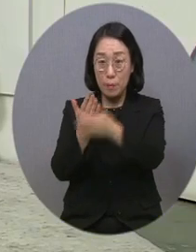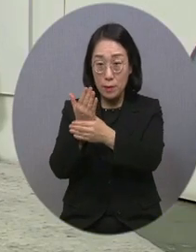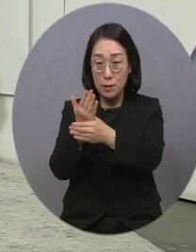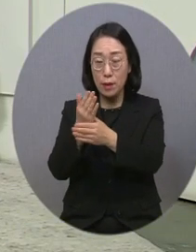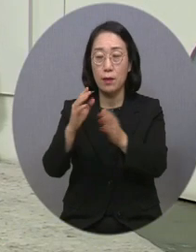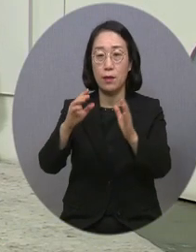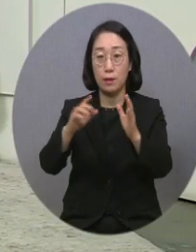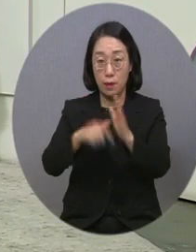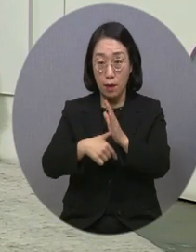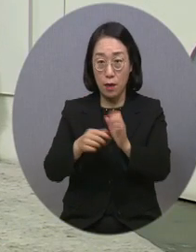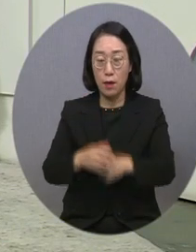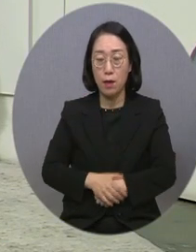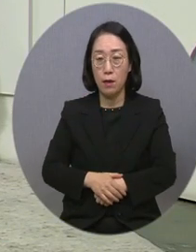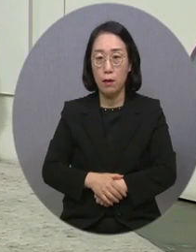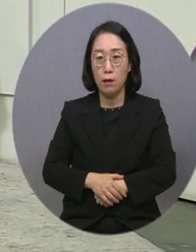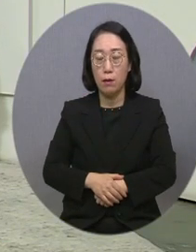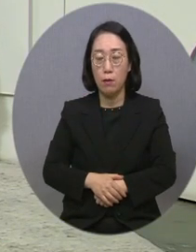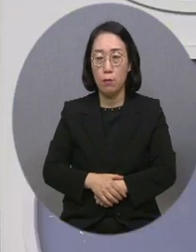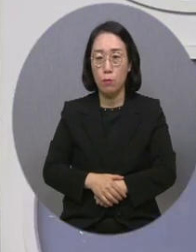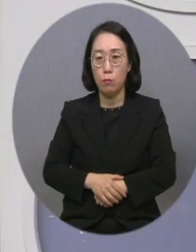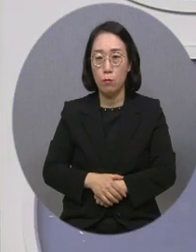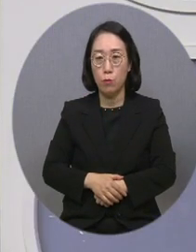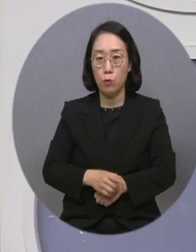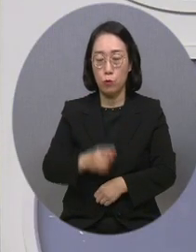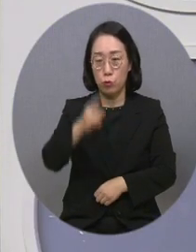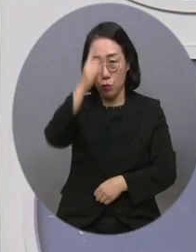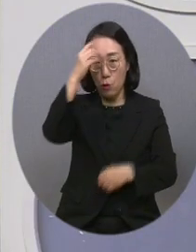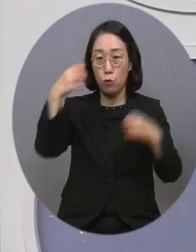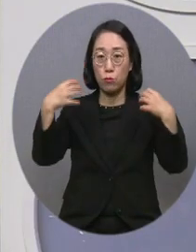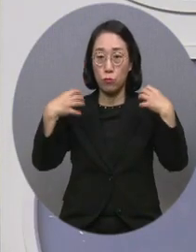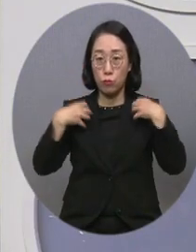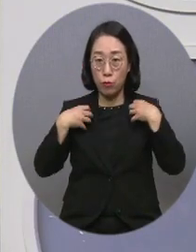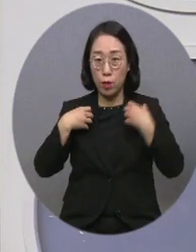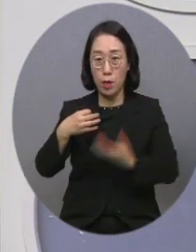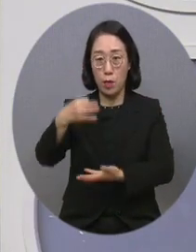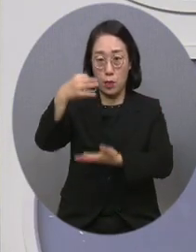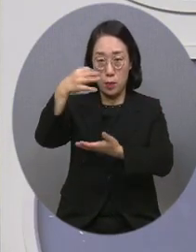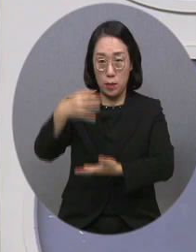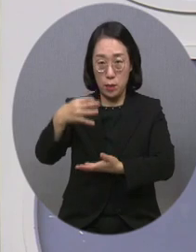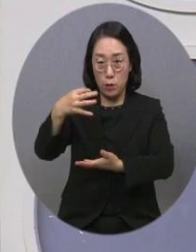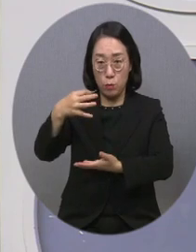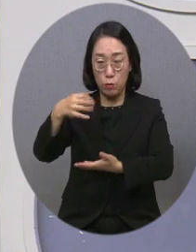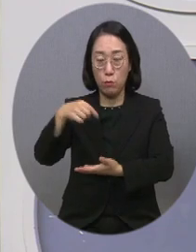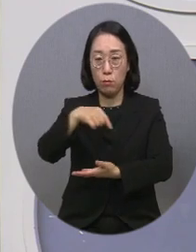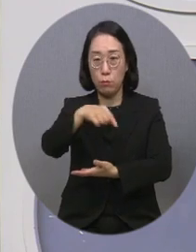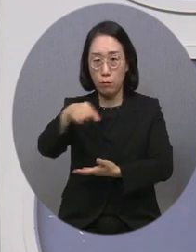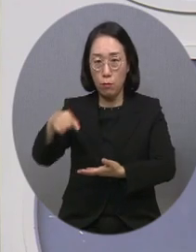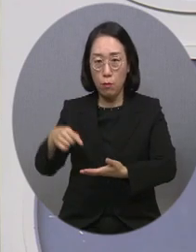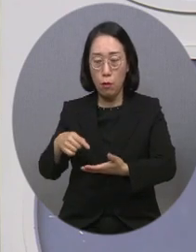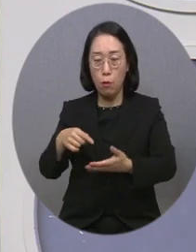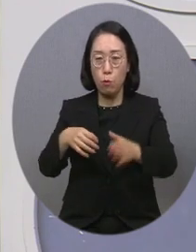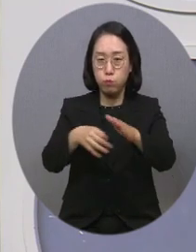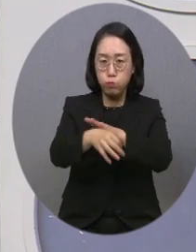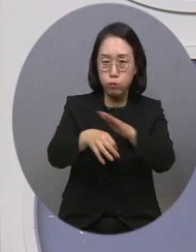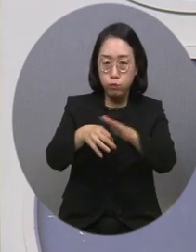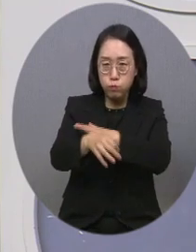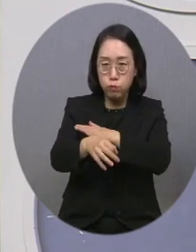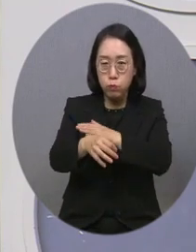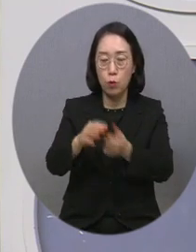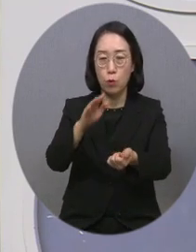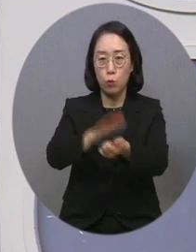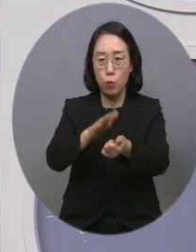발생했는데 재난이 발생하니까 이제 국가의 어떤 재원으로서는 그 재난을 극복하기가 어려운